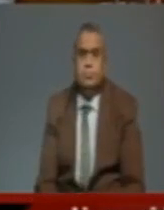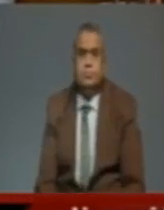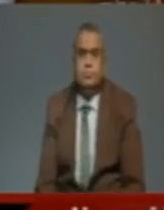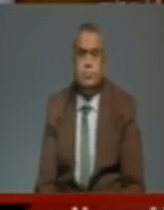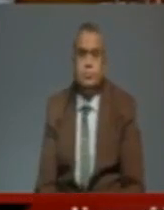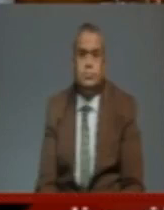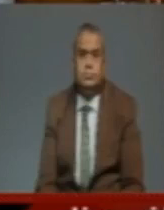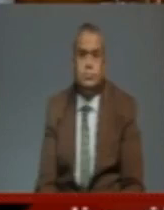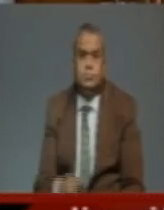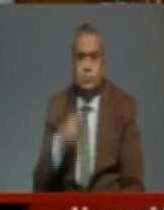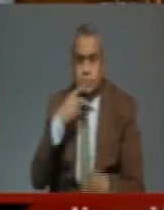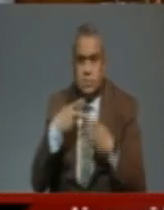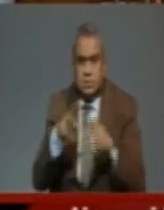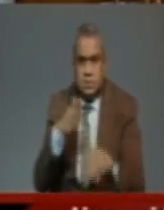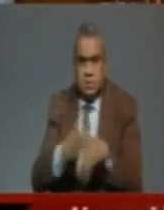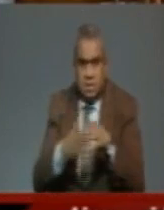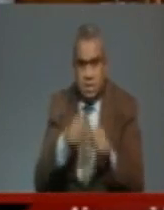افتتاح ميناء اكتوبر الجاف.